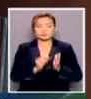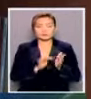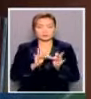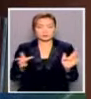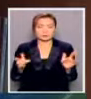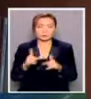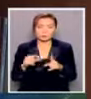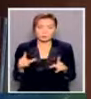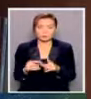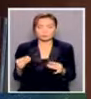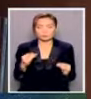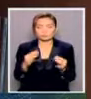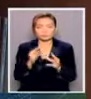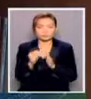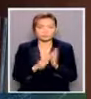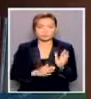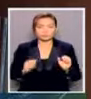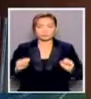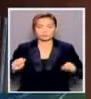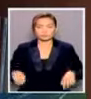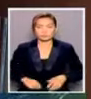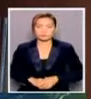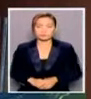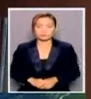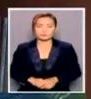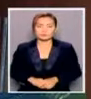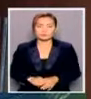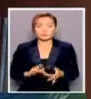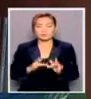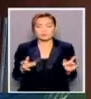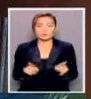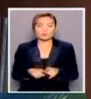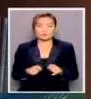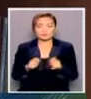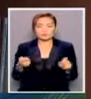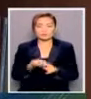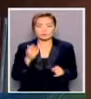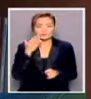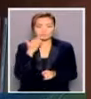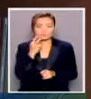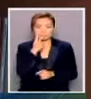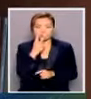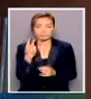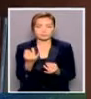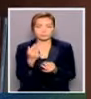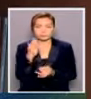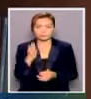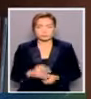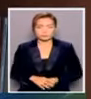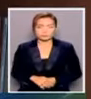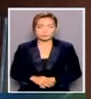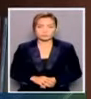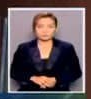тек сұхбаттардың жаңағы тек газет нұсқасымен қатар оның жаңағы YouTube каналымызда